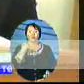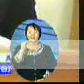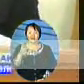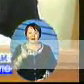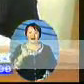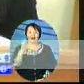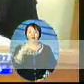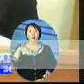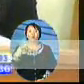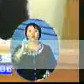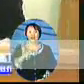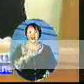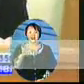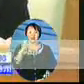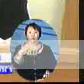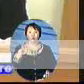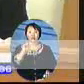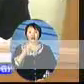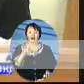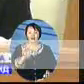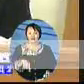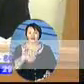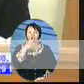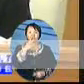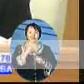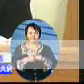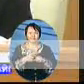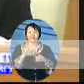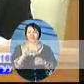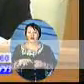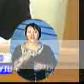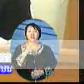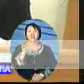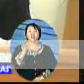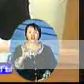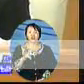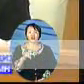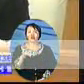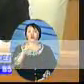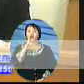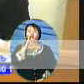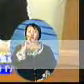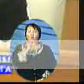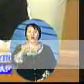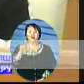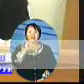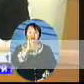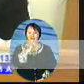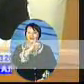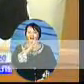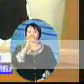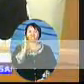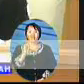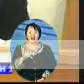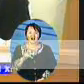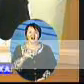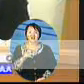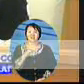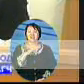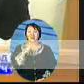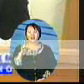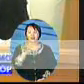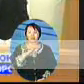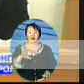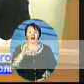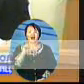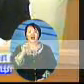тээврийн буудал, зочид буудлын нийтийн үйлчилгээний танхим, нийтийн хоолны нийтийн хоол худалдаа баар цэнгээний газар, аж